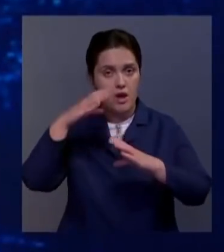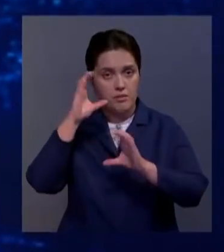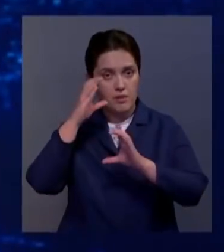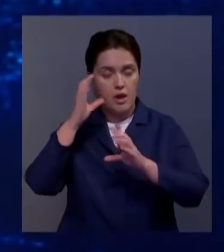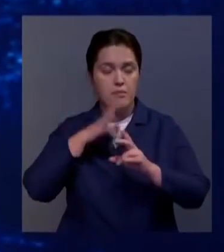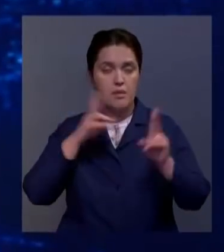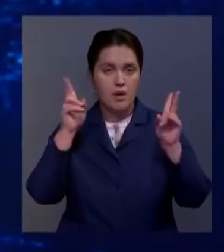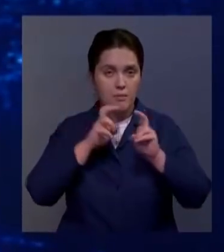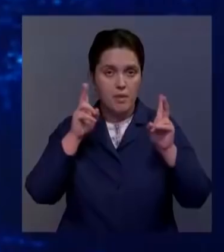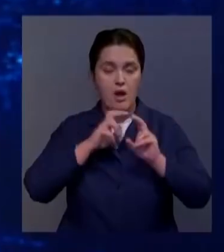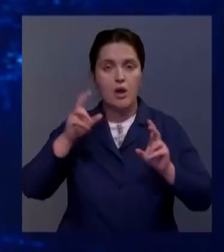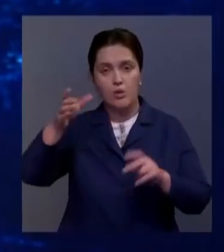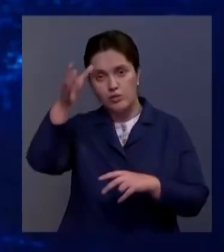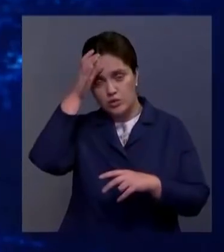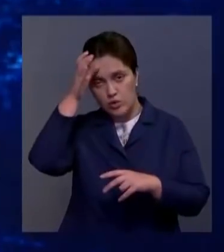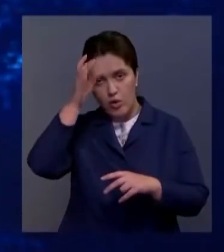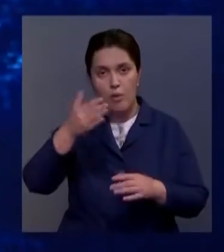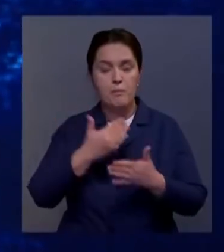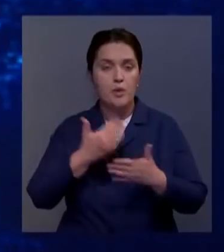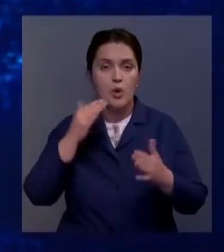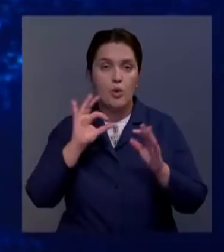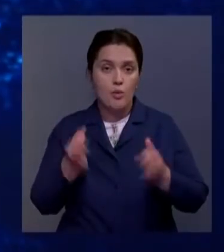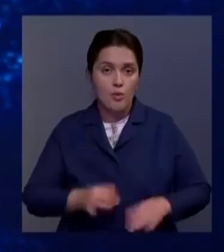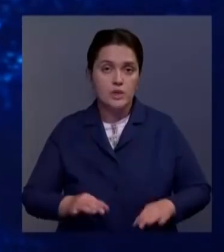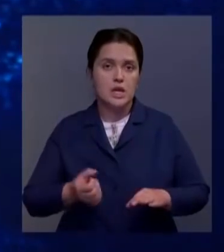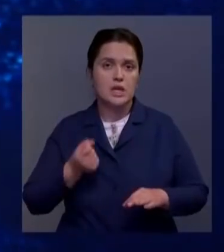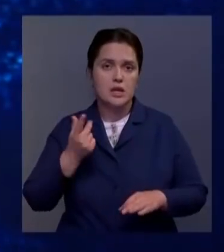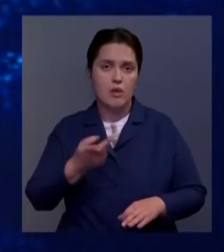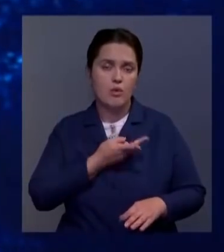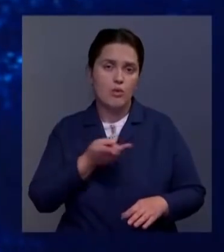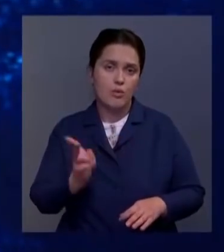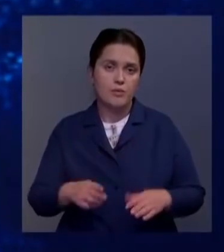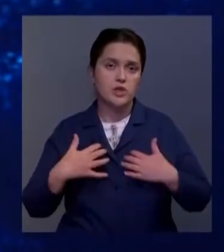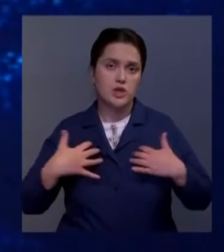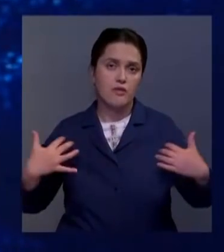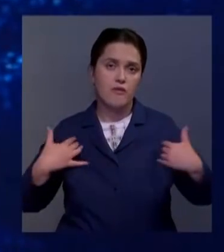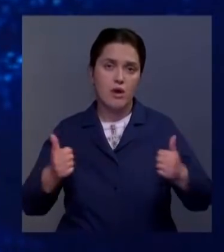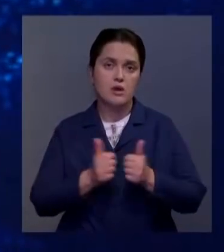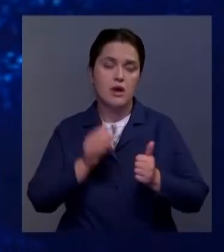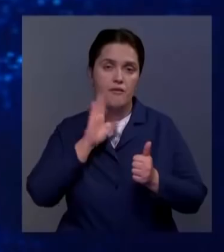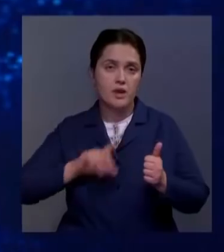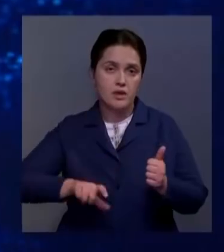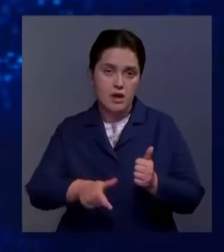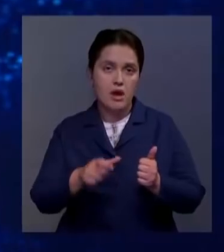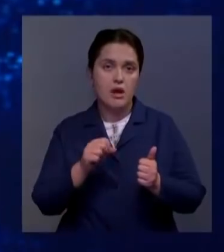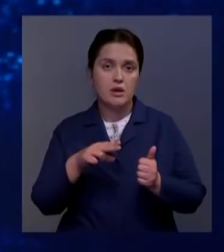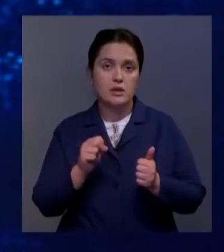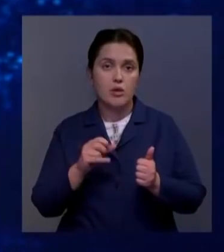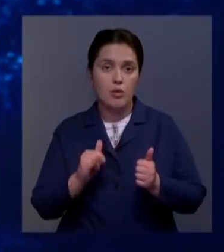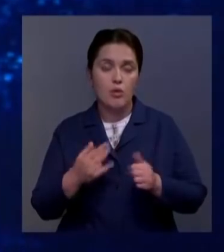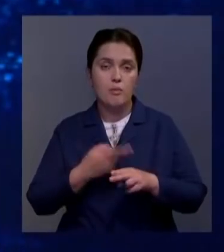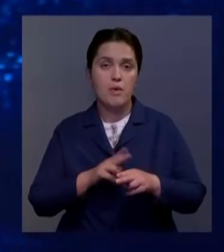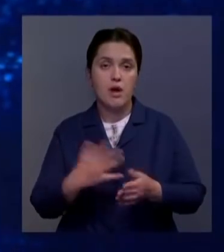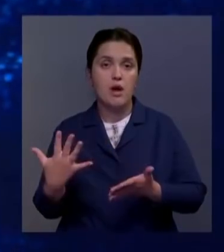и экологии. Прошлой осенью несколько тушек млекопитающих обнаружили на побережье Актау. Их выбросило на берег после